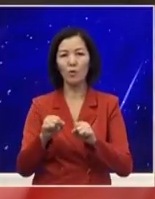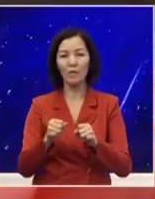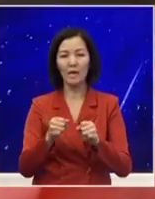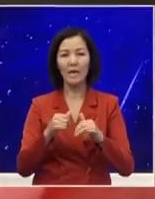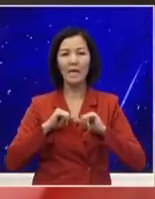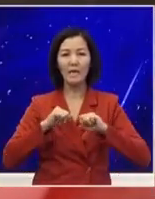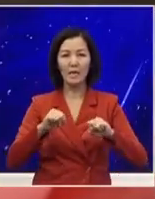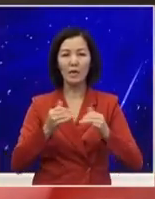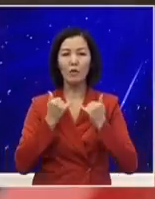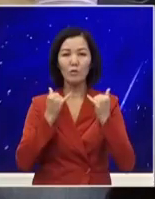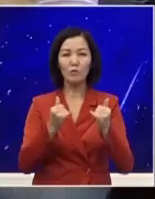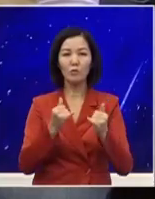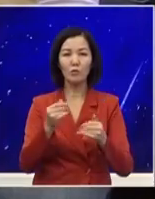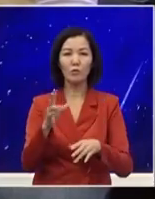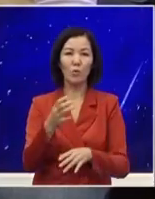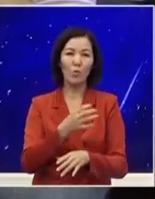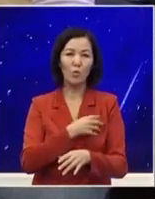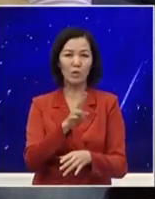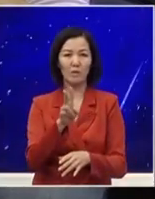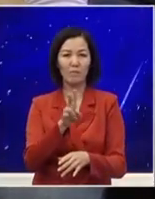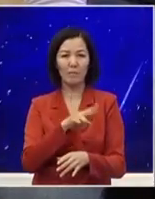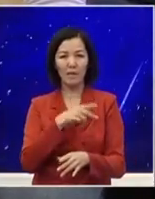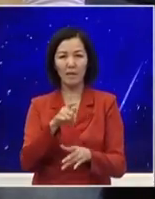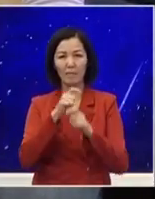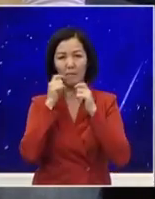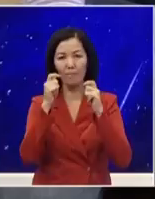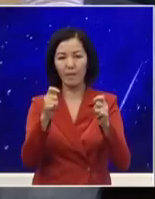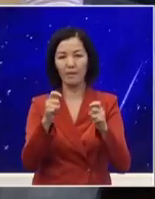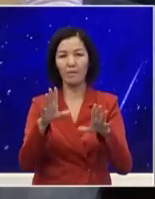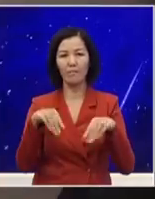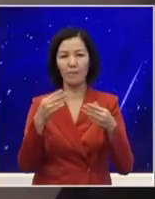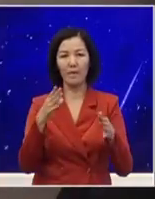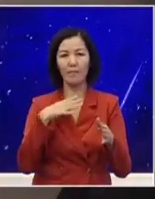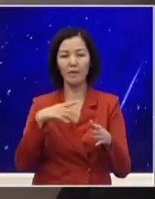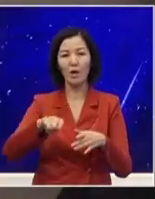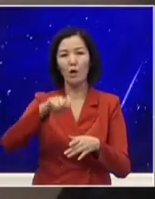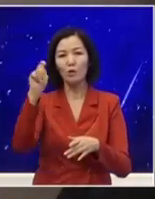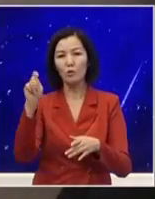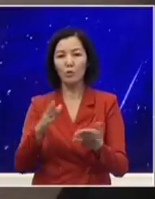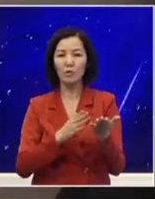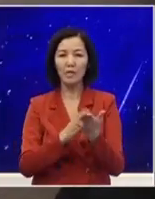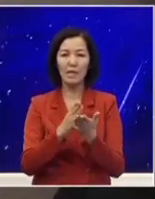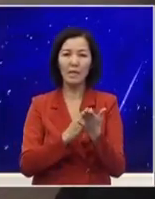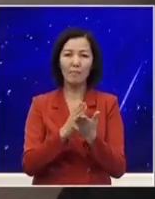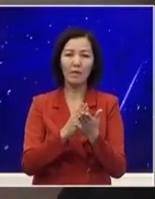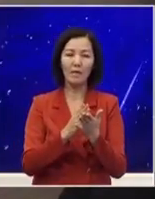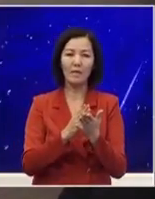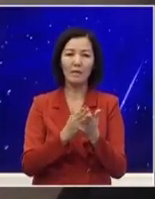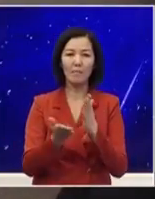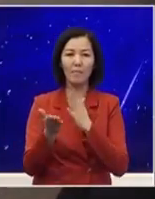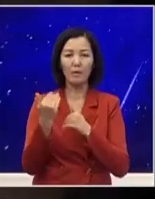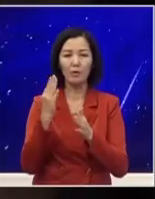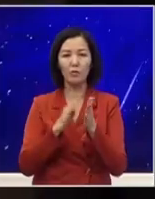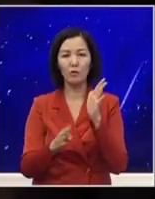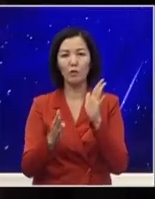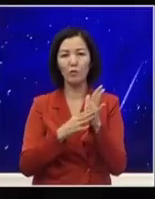үшін Отан соғыс орденімен, Сталинградты азат еткен үшін медалімен және басқа да медальдармен марапатталған. Соғыс және еңбек ардагері